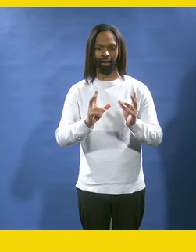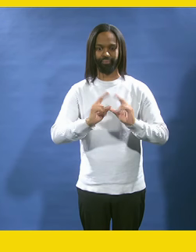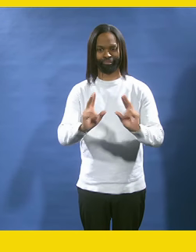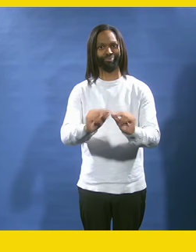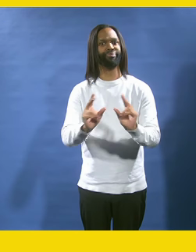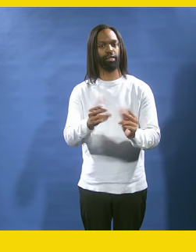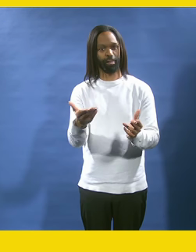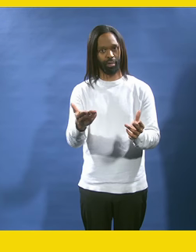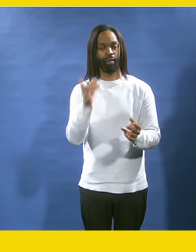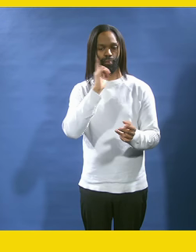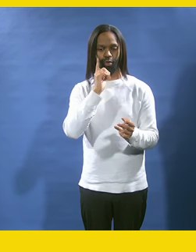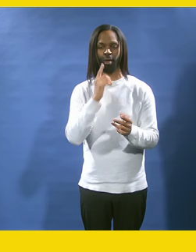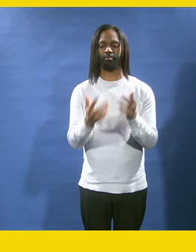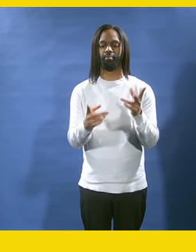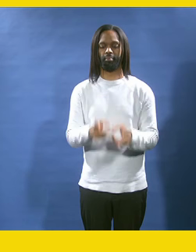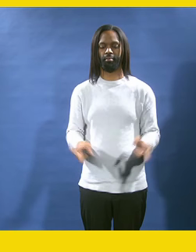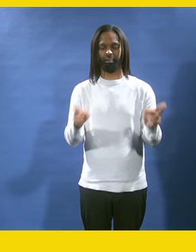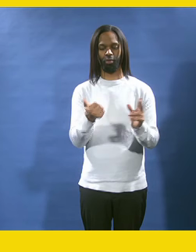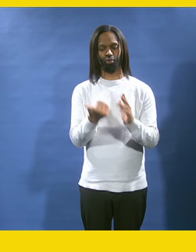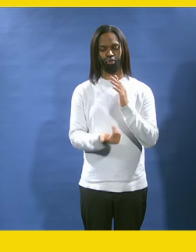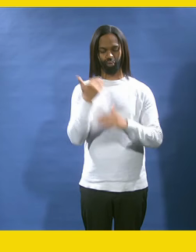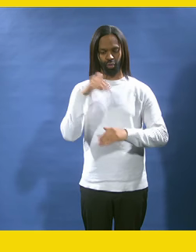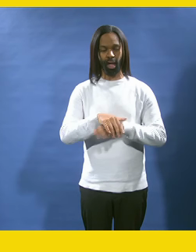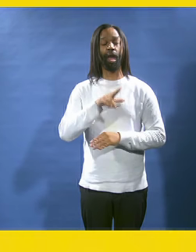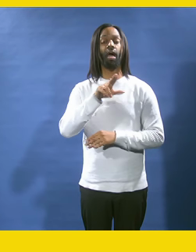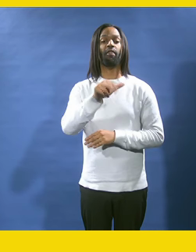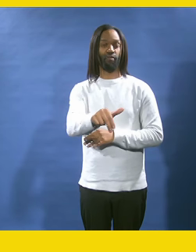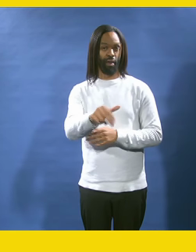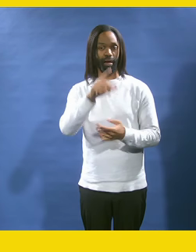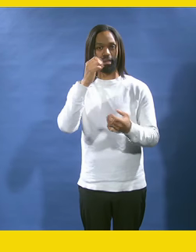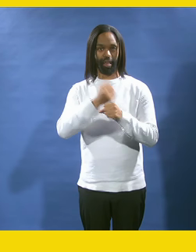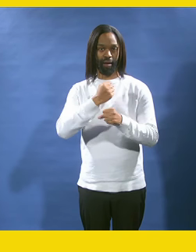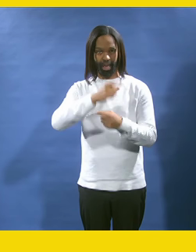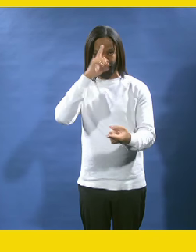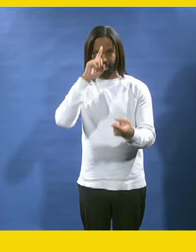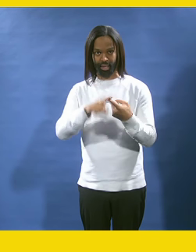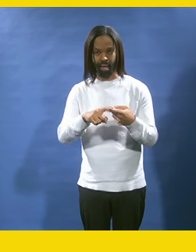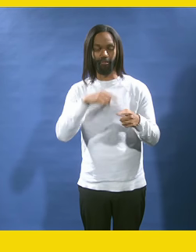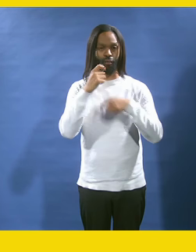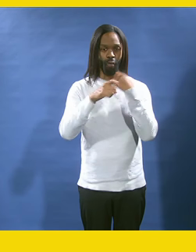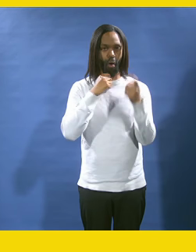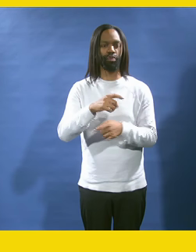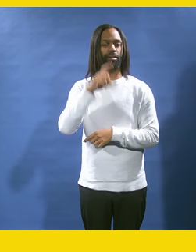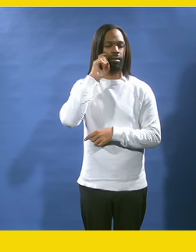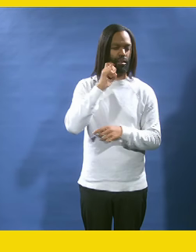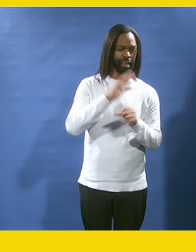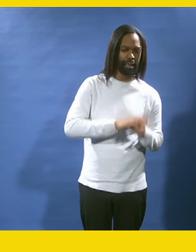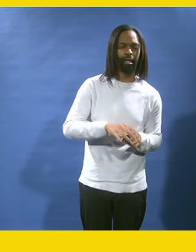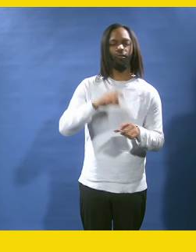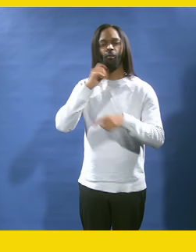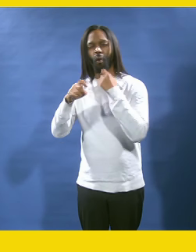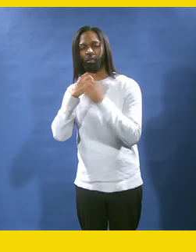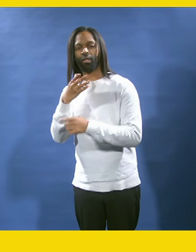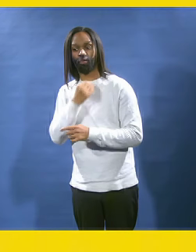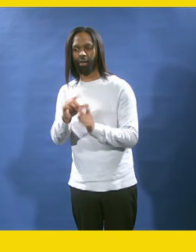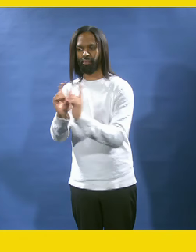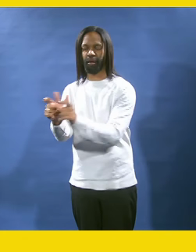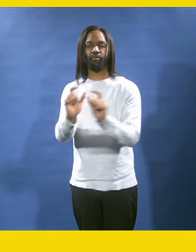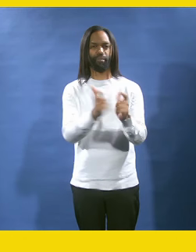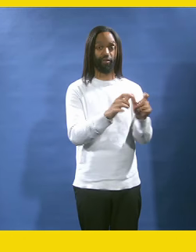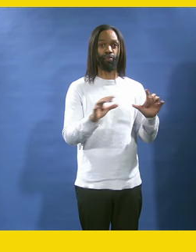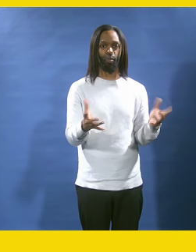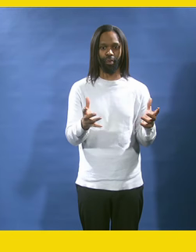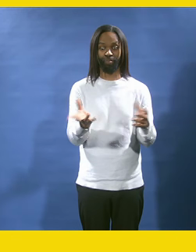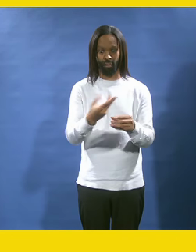à identifier les violences sexuelles et sexistes. Et cette année, nous avons un focus particulier sur les femmes victimes de